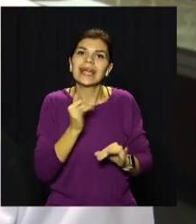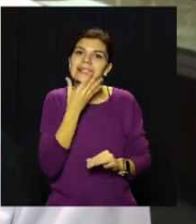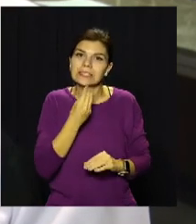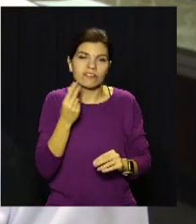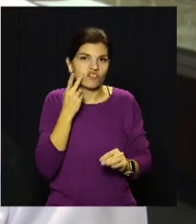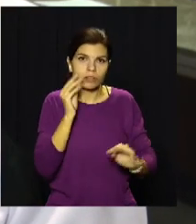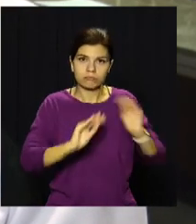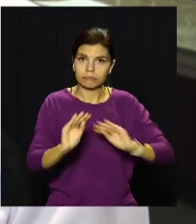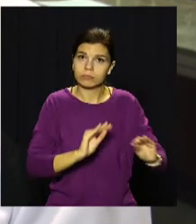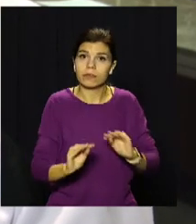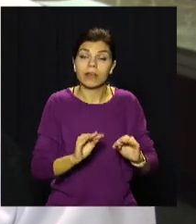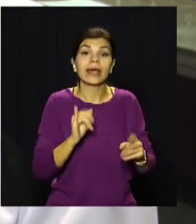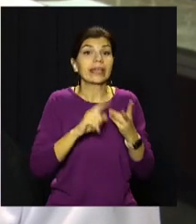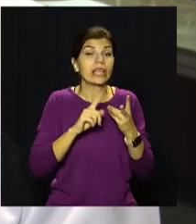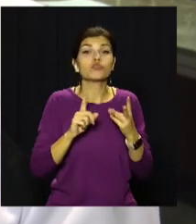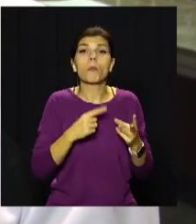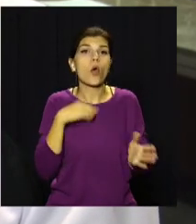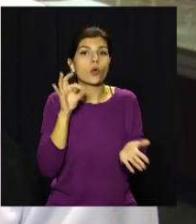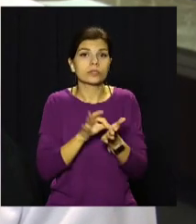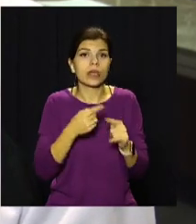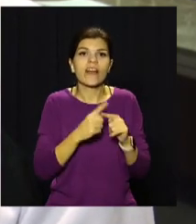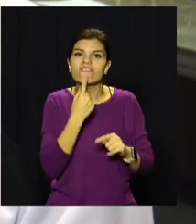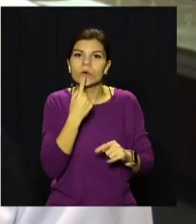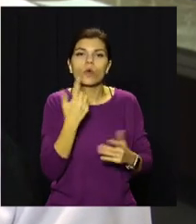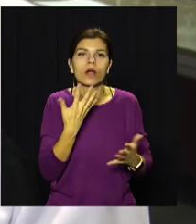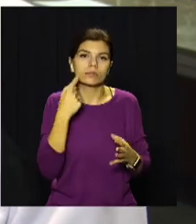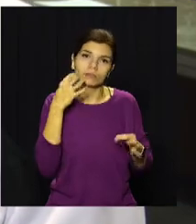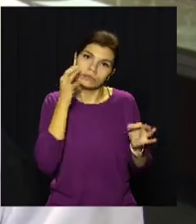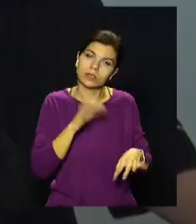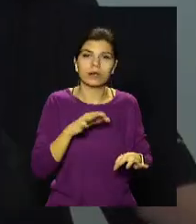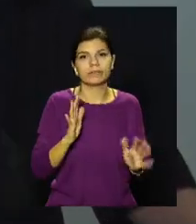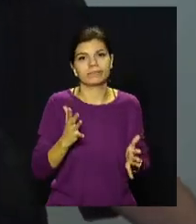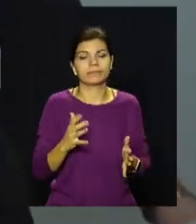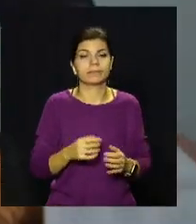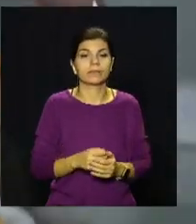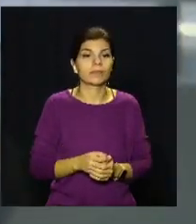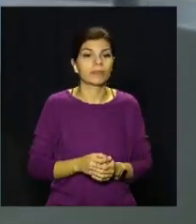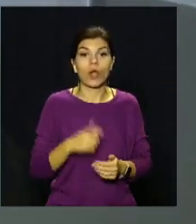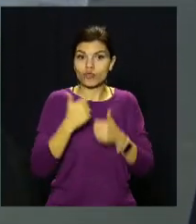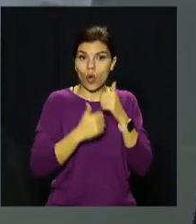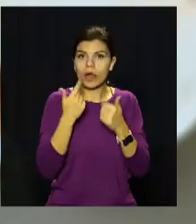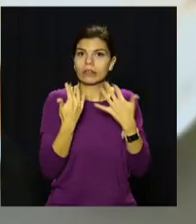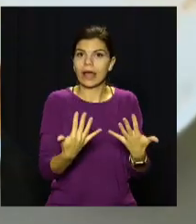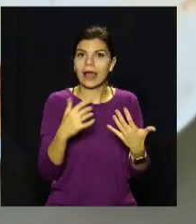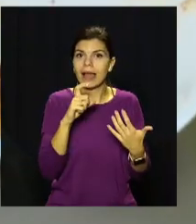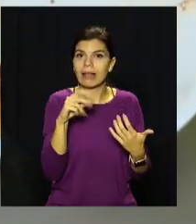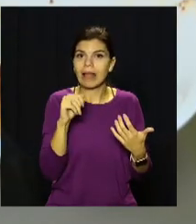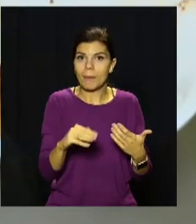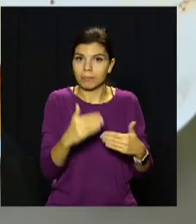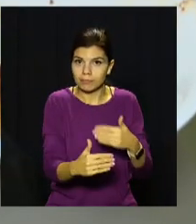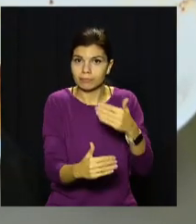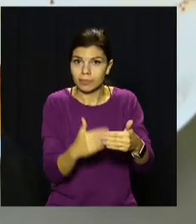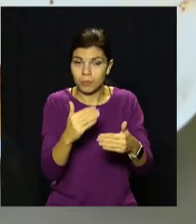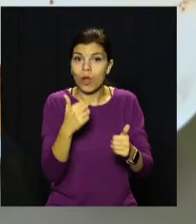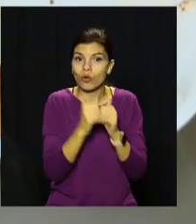завжди. І третє, що ми оцінюємо, це вкусові качества цього продукту. У конкурсі кілька етапів. У кожному –